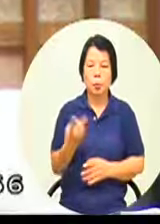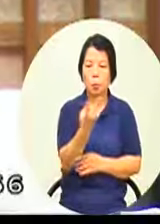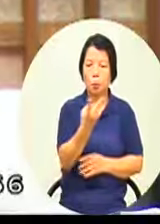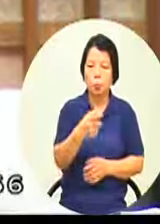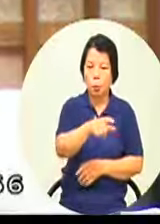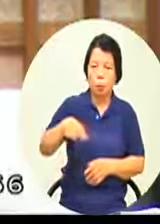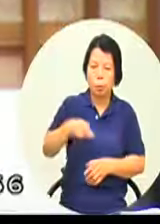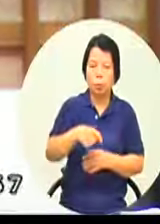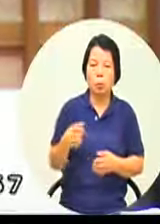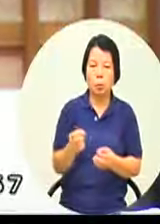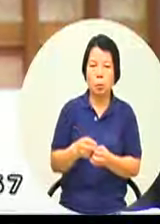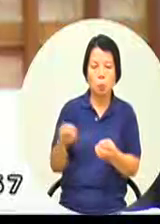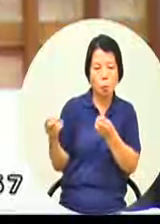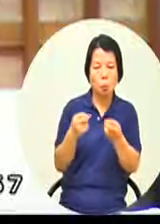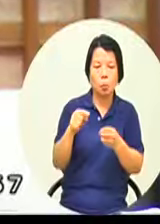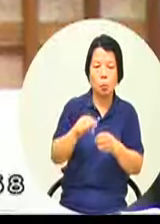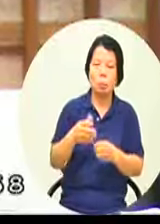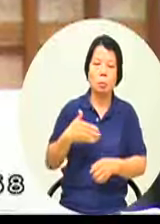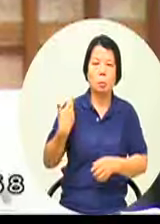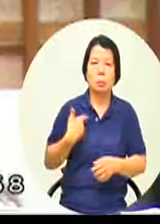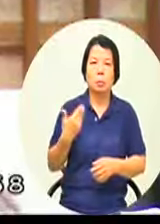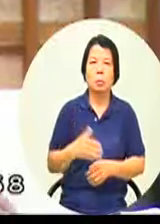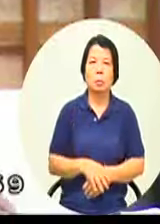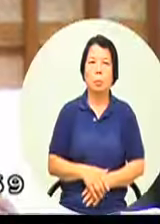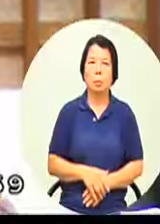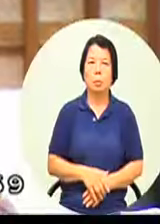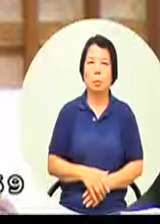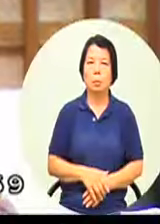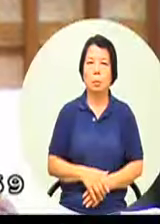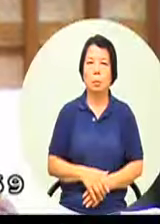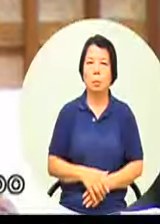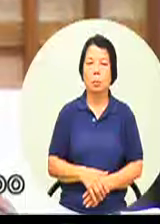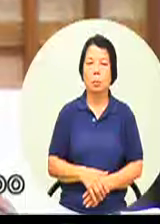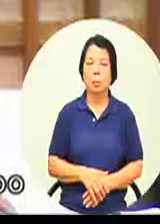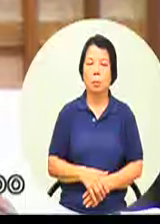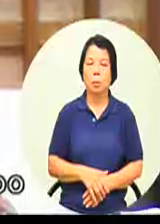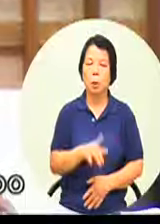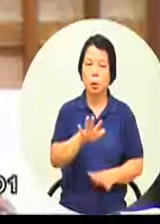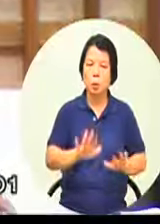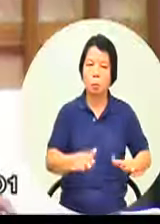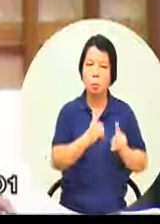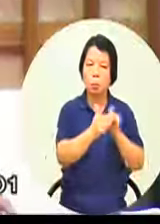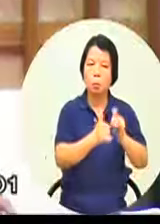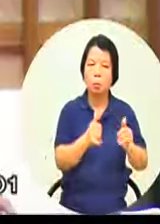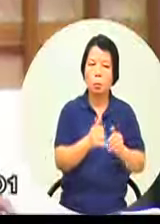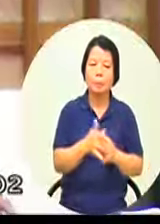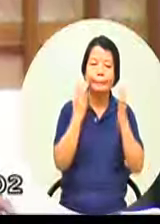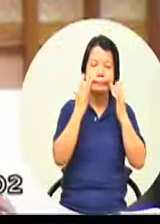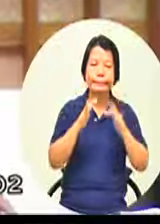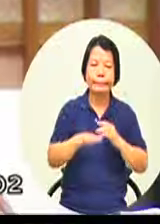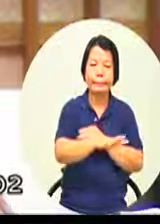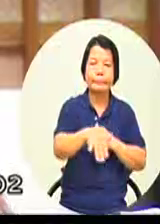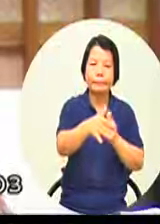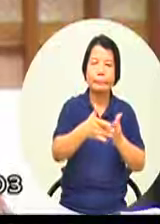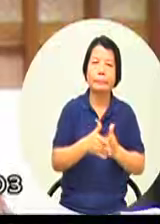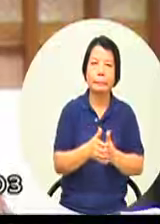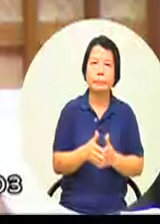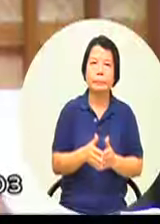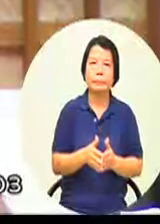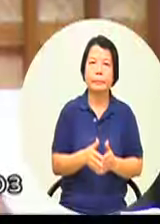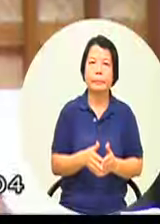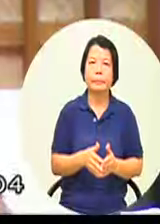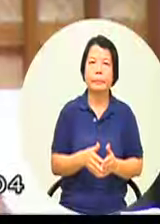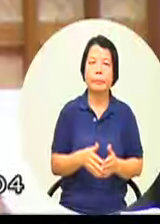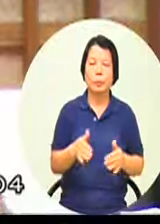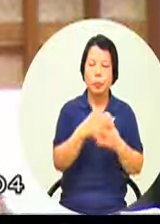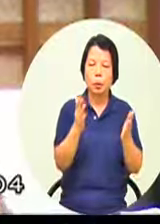当中你并不了解， 我 民之所欲啊， 不是 人民现在啊在市场啊购物的时候